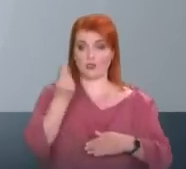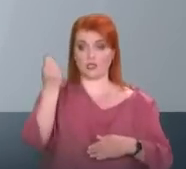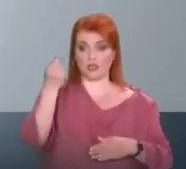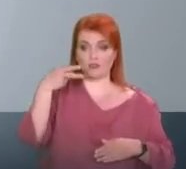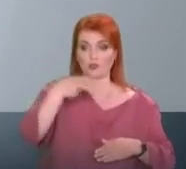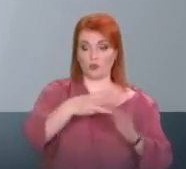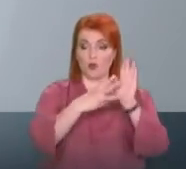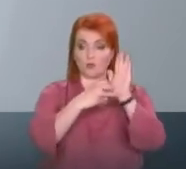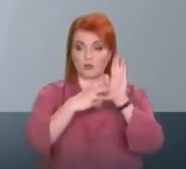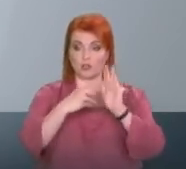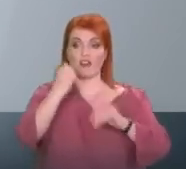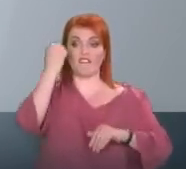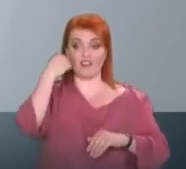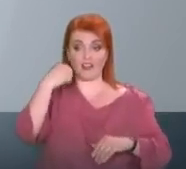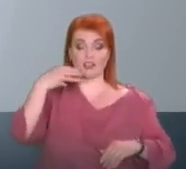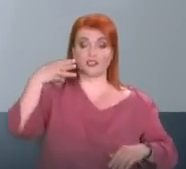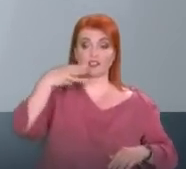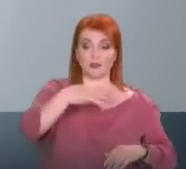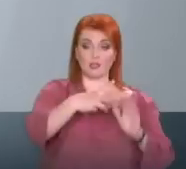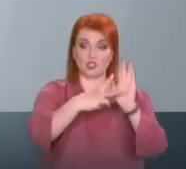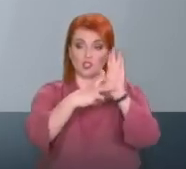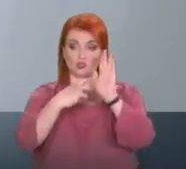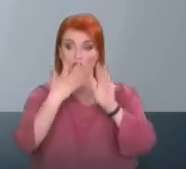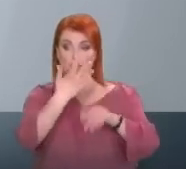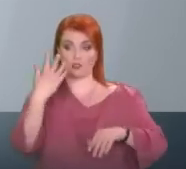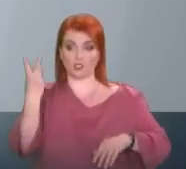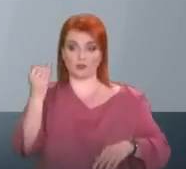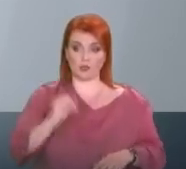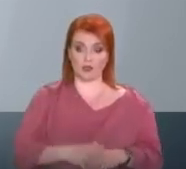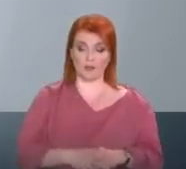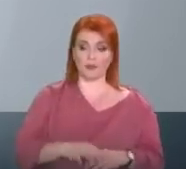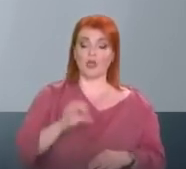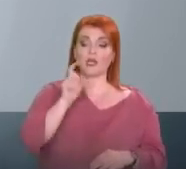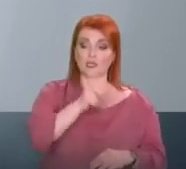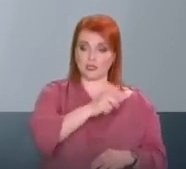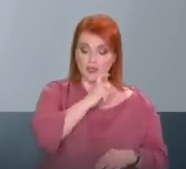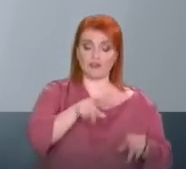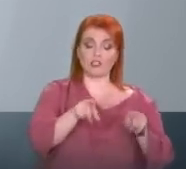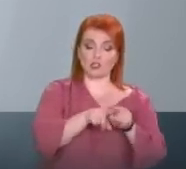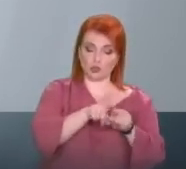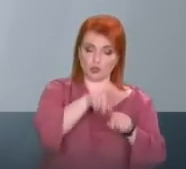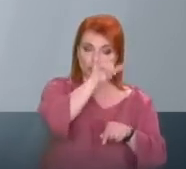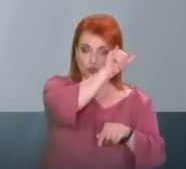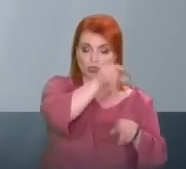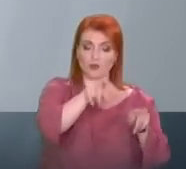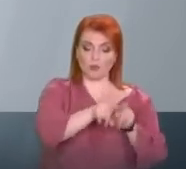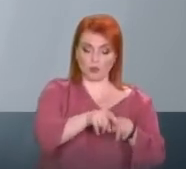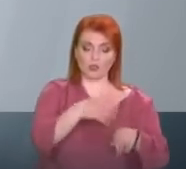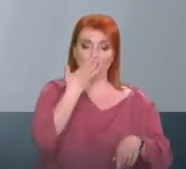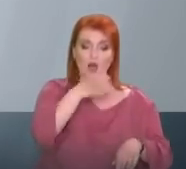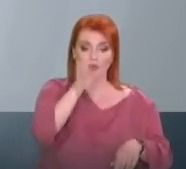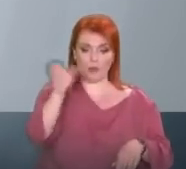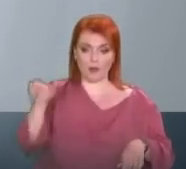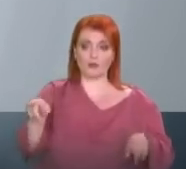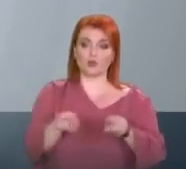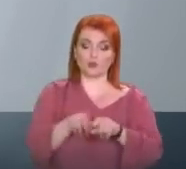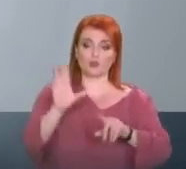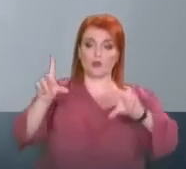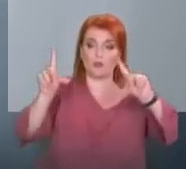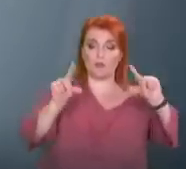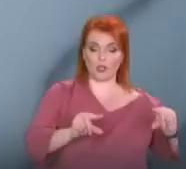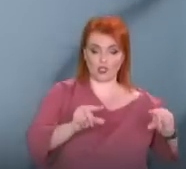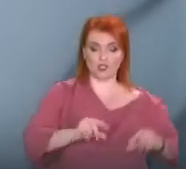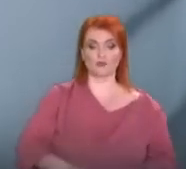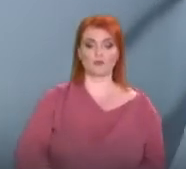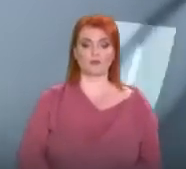Bălți consumatorii vor achita cu 344 de lei mai puțin pentru o gigacalorie. Mai exact, prețul va fi de 3561 de